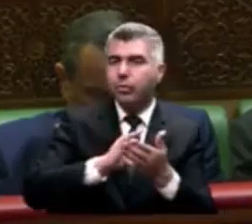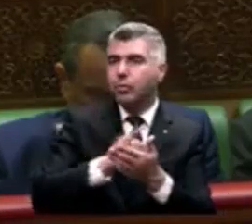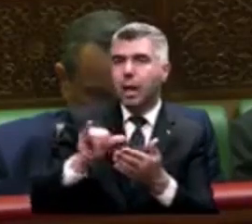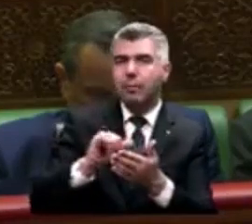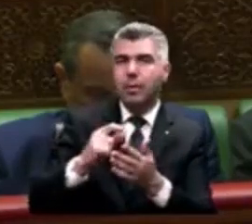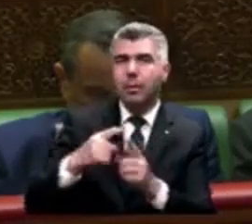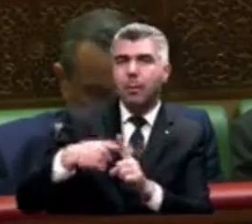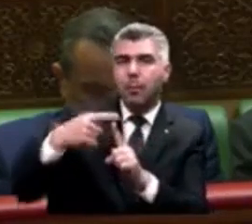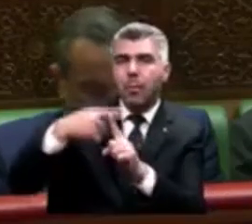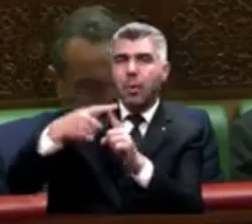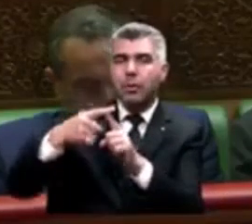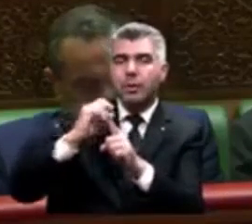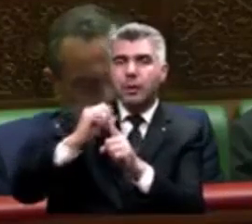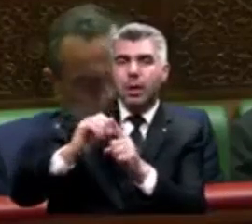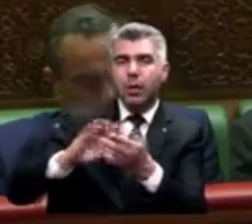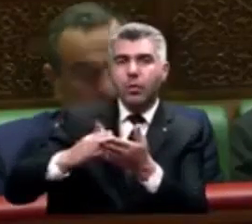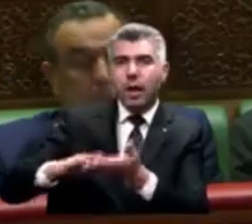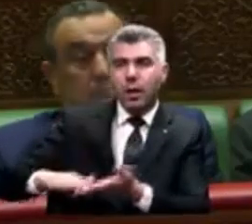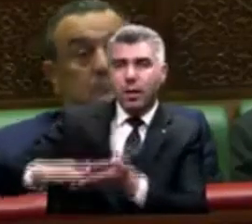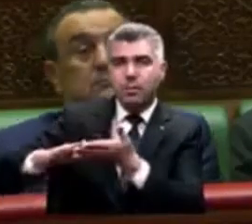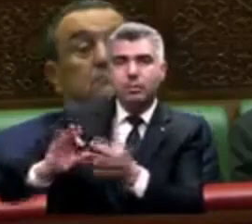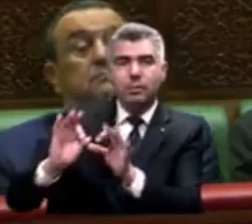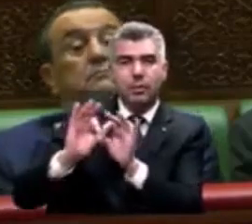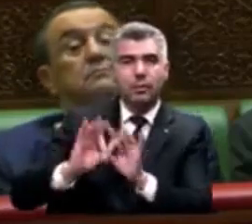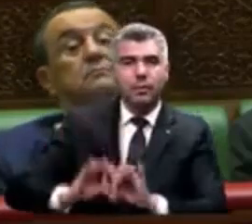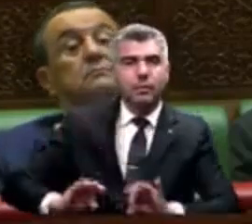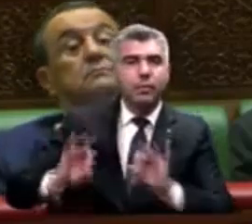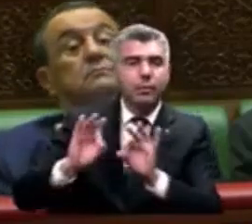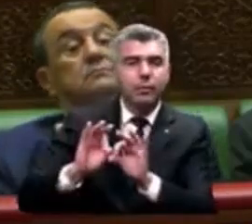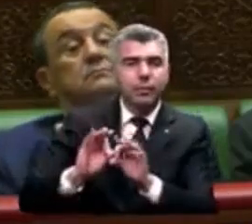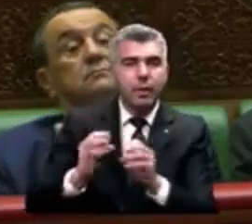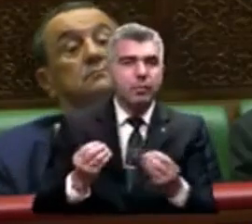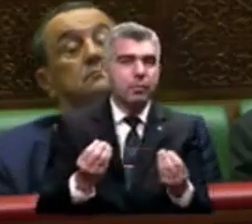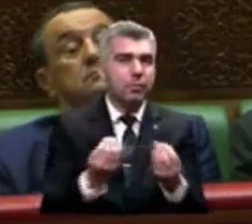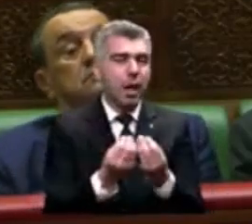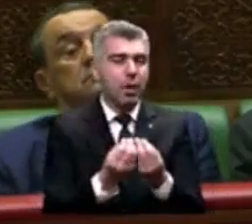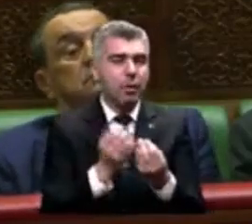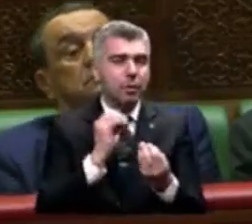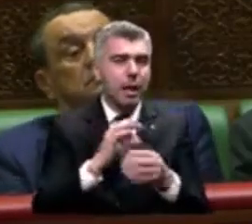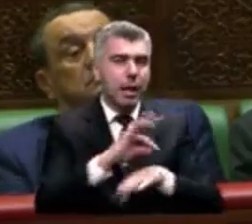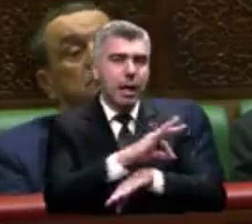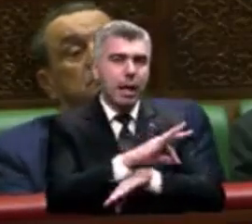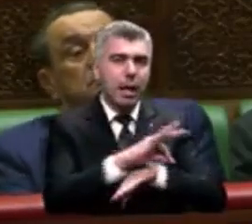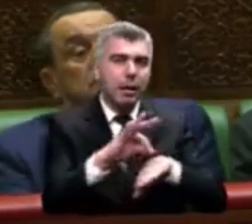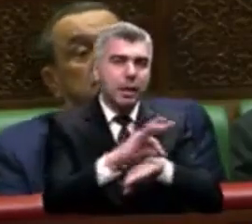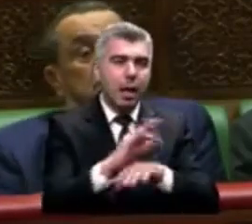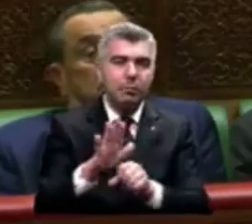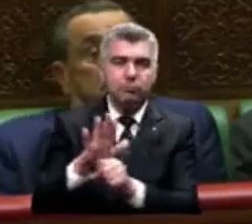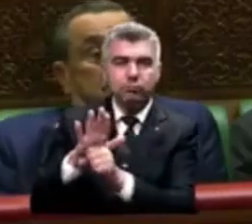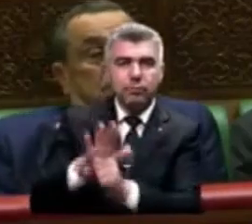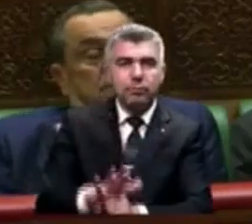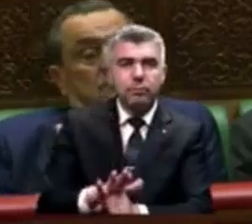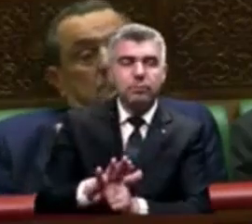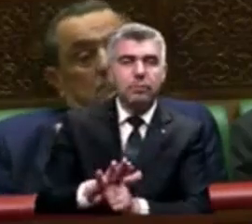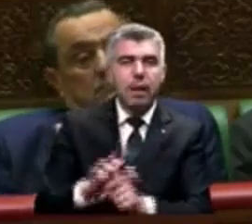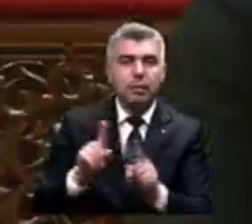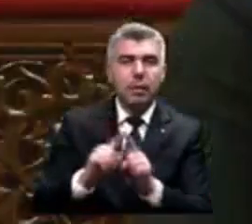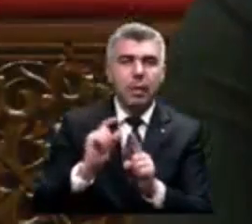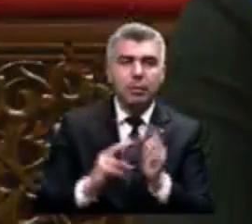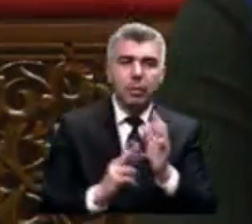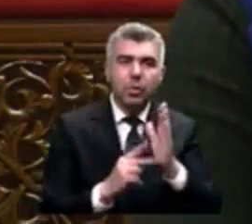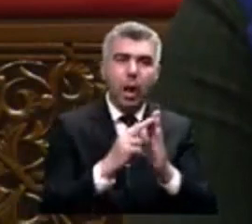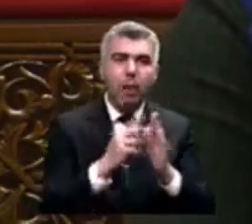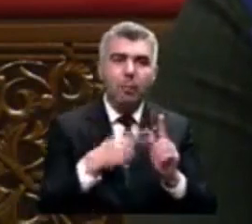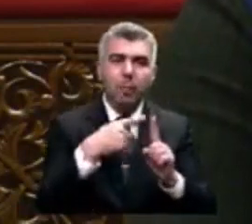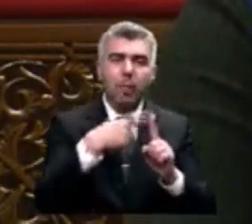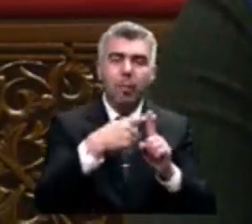عادلة تمس بكرامة هيئة التدريس وبعض الأطر الإدارية والتربوية عبر إقصائها من حقها في التحفيز.